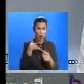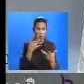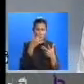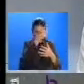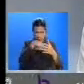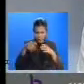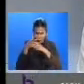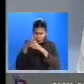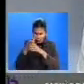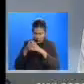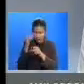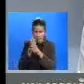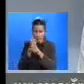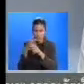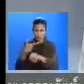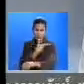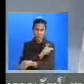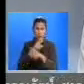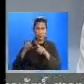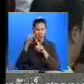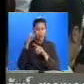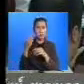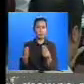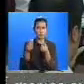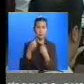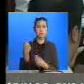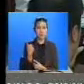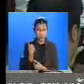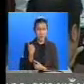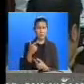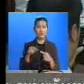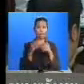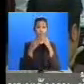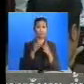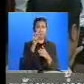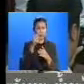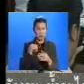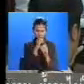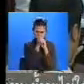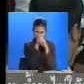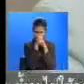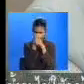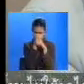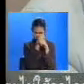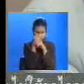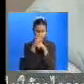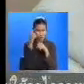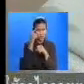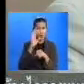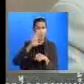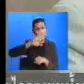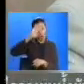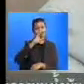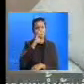วัคซีนและเสริมประสิทธิภาพในการรักษาค่ะโรงพยาบาลศิริราชสามารถถอดรหัสพันธุกรรมไวรัสไข้หวัดใหญ่สาย